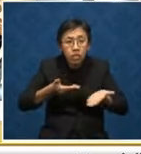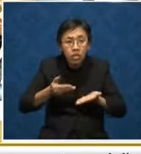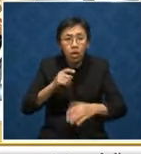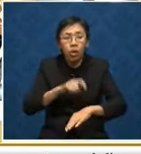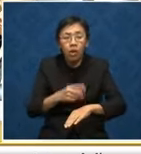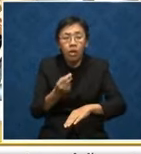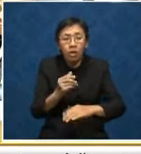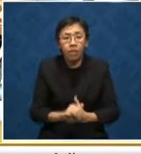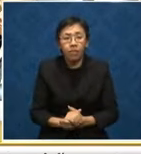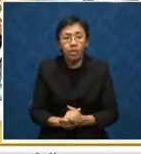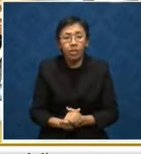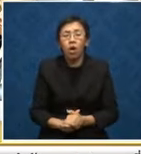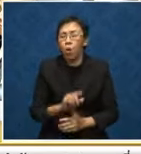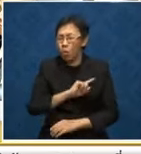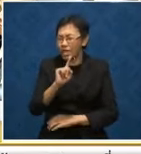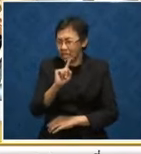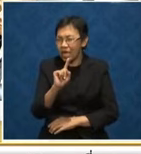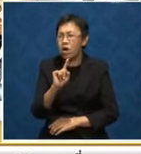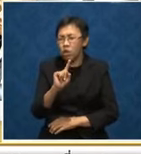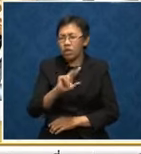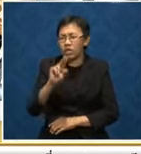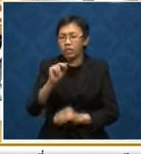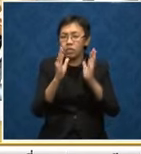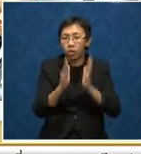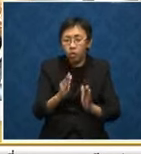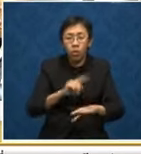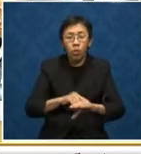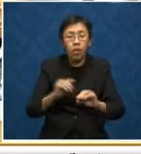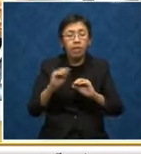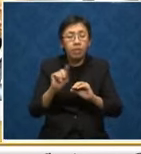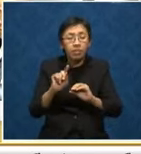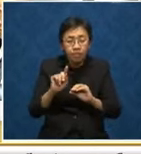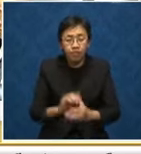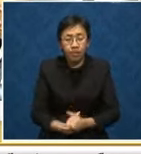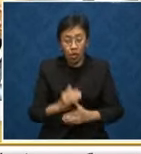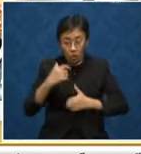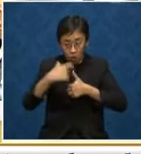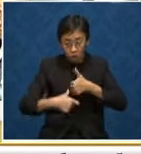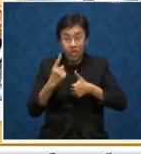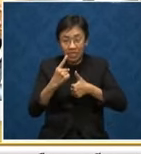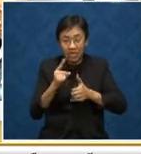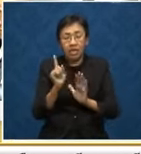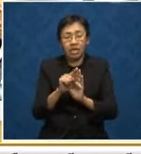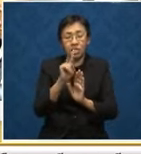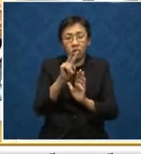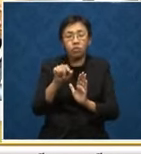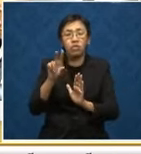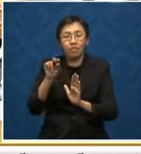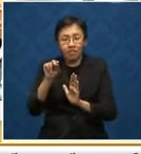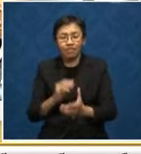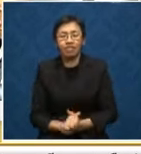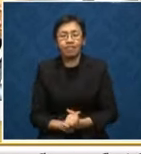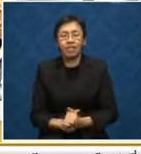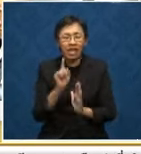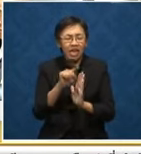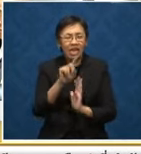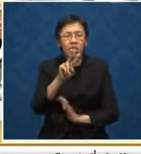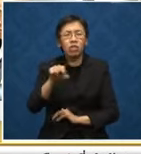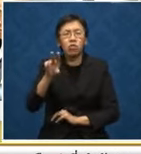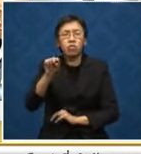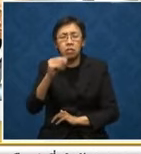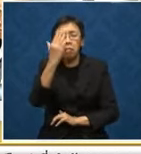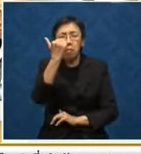ป็น30คนต่อวันนะครับแล้วก็เพิ่มเวลานะครับเป็นคนละ2นาที30วินาทีนะครับเพื่อให้ประเด็น